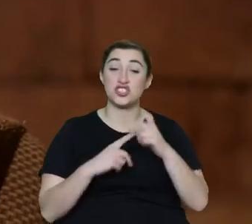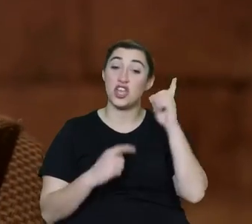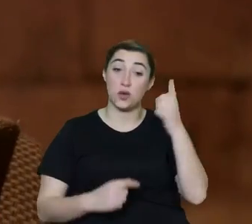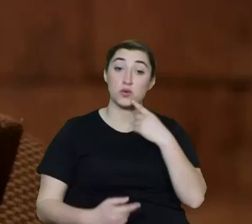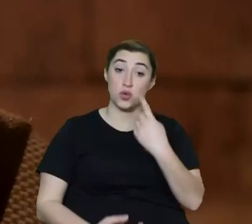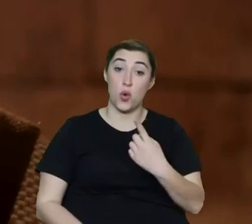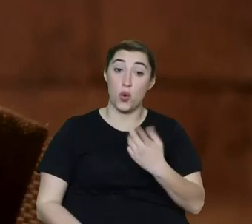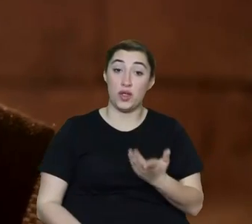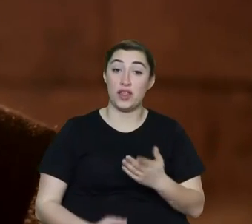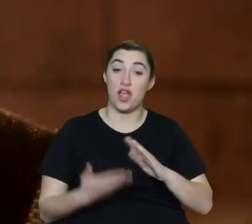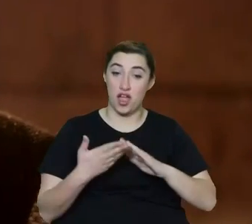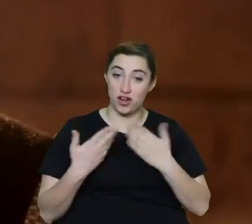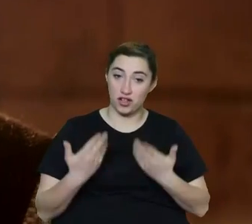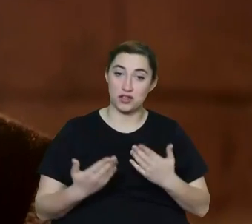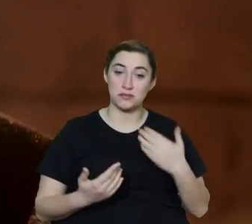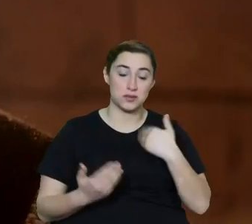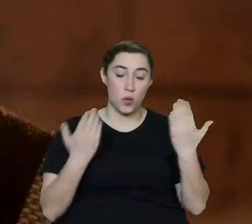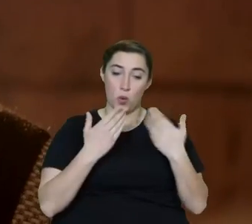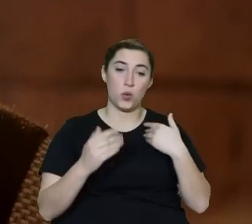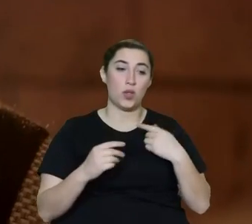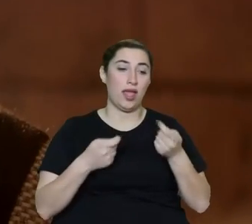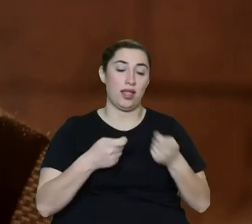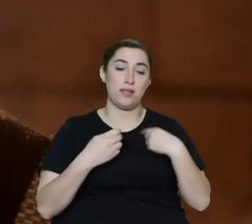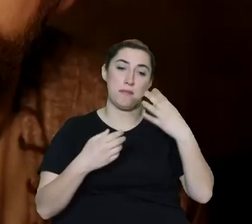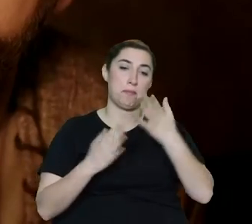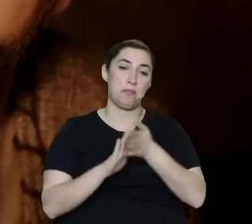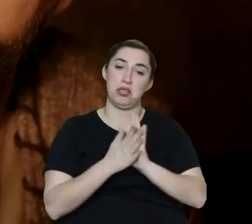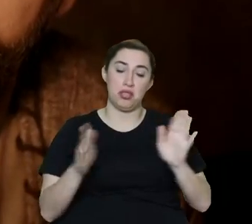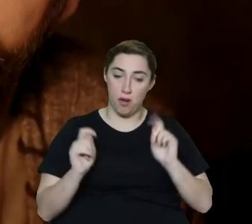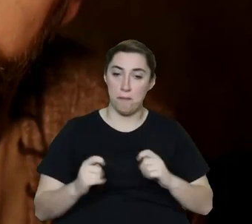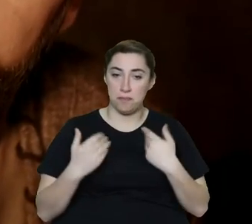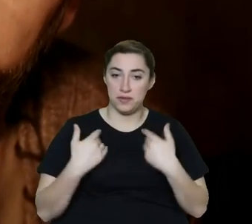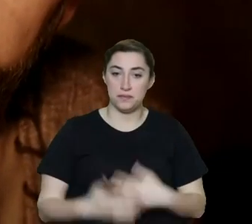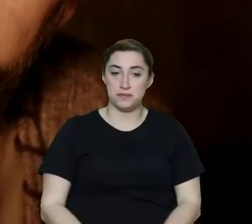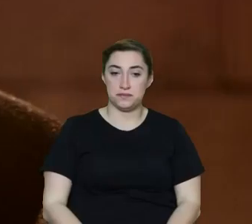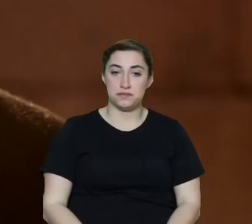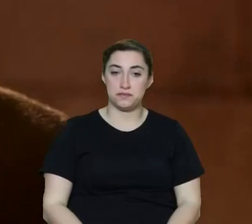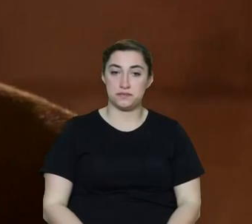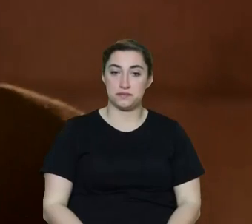Şeyhimiz de söyledi Pirdaş. Biz de medresede eğitim gördük.